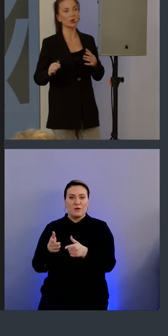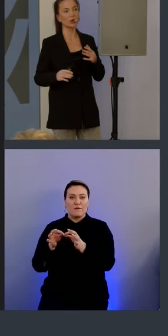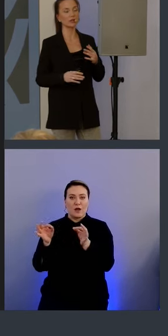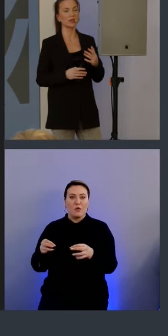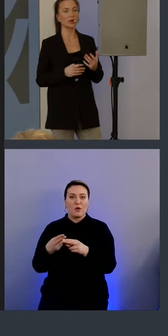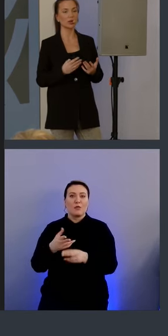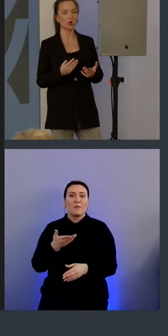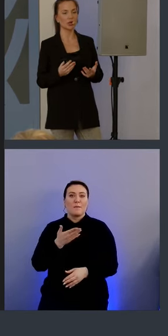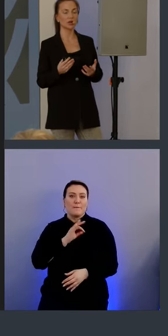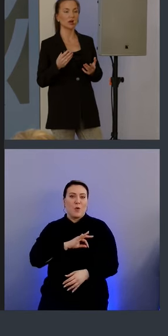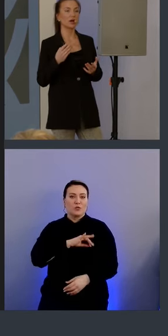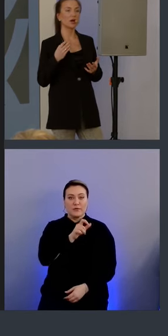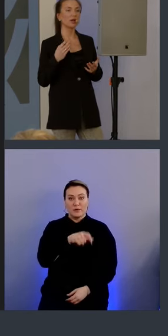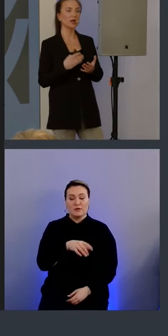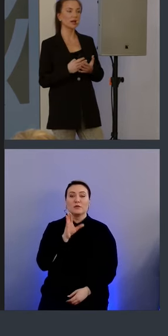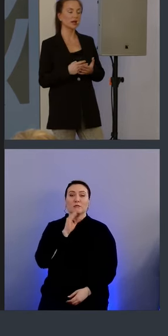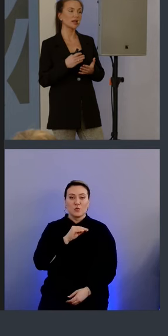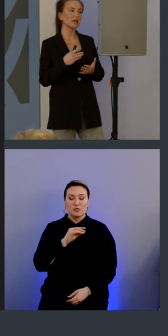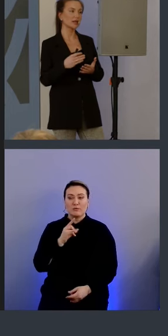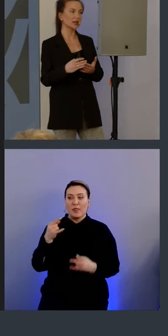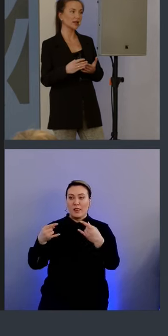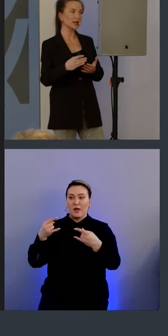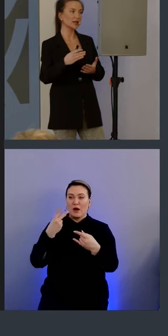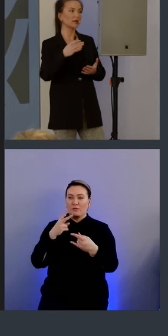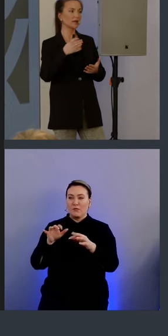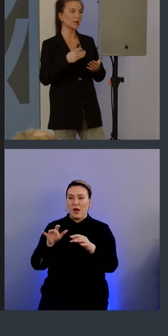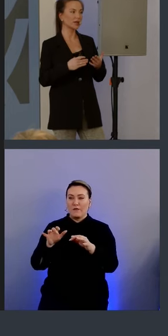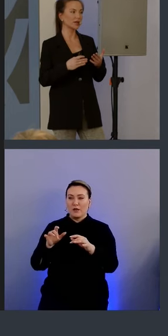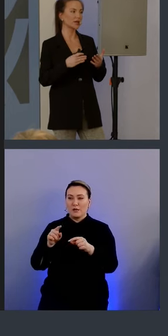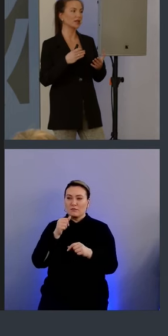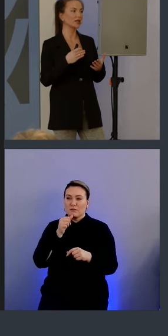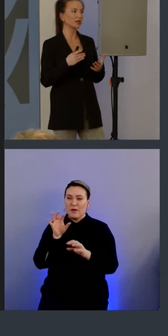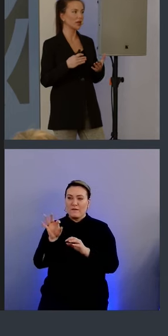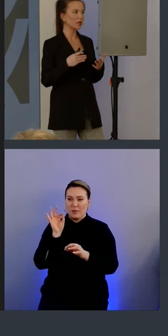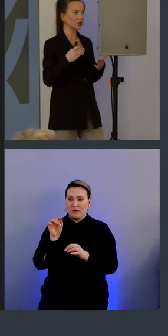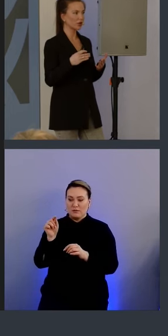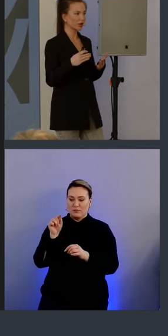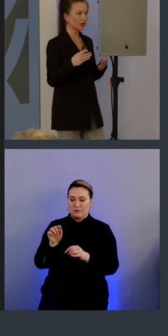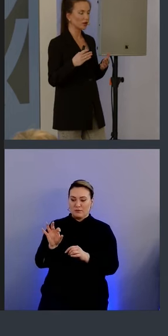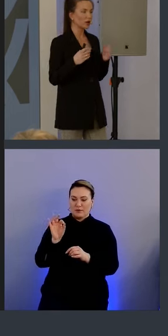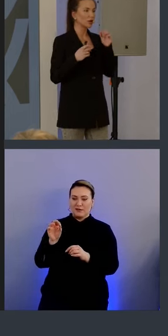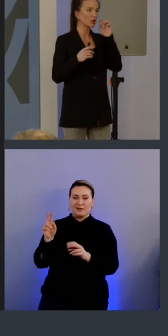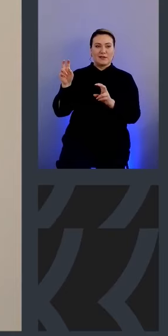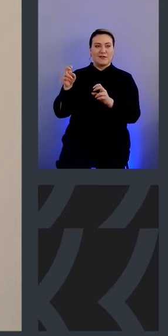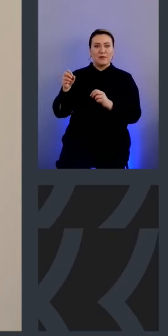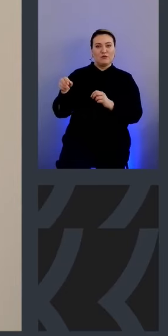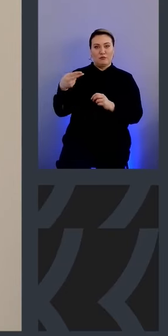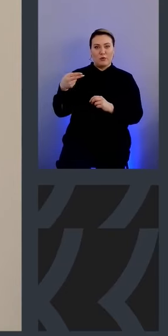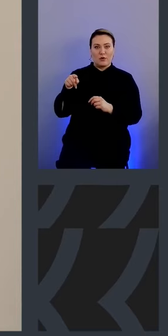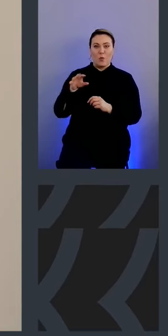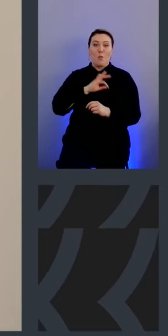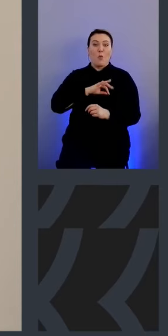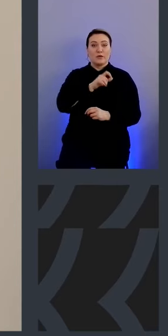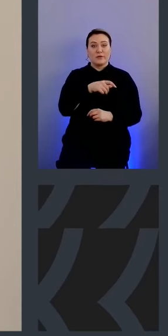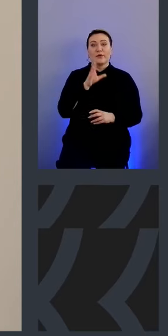который пользователь может на экране авторизации выбрать из так называемой шторки. То есть у пользователя